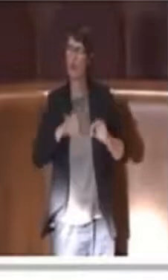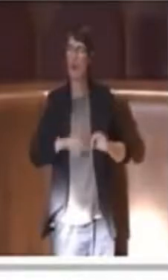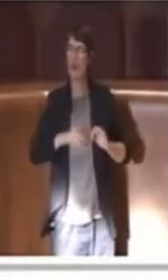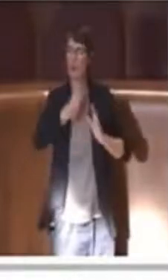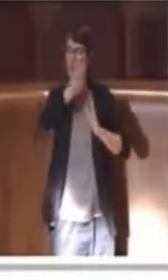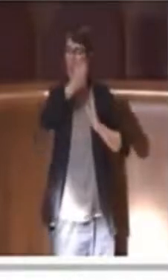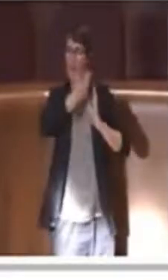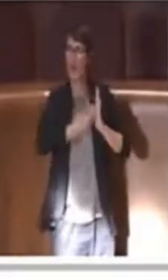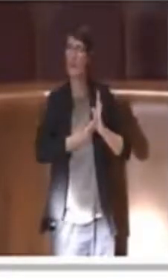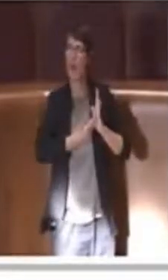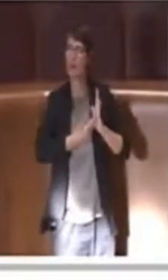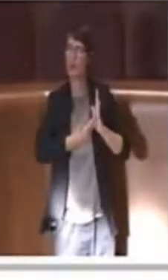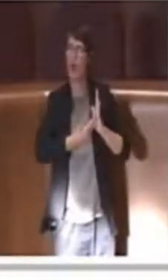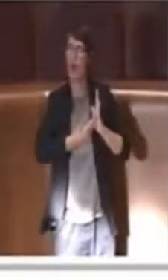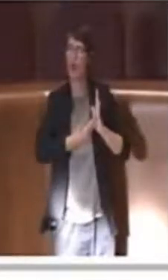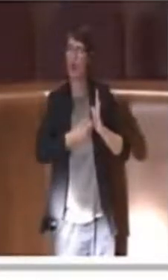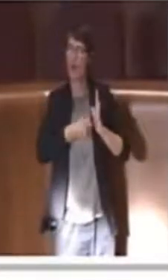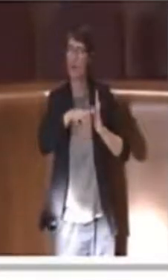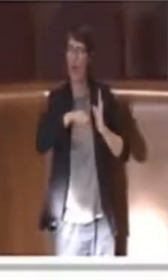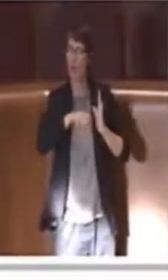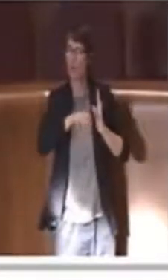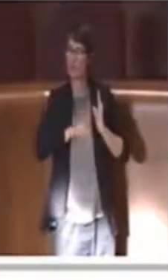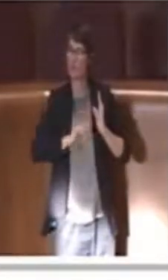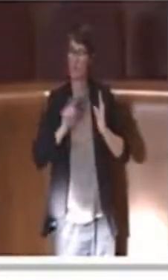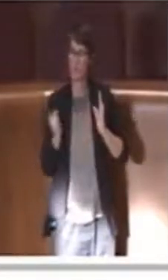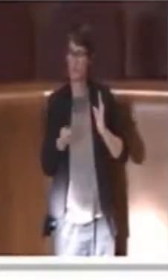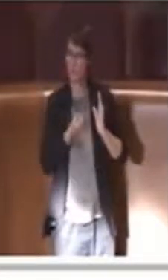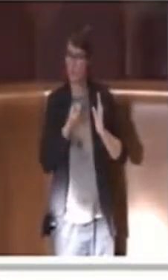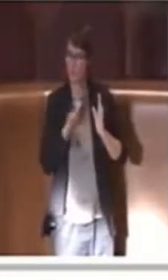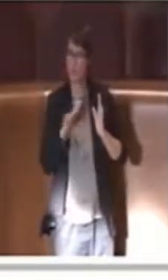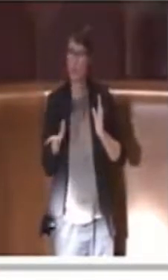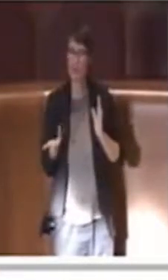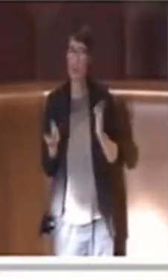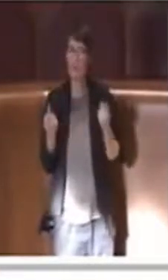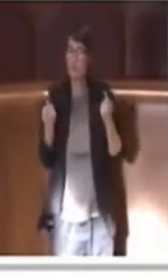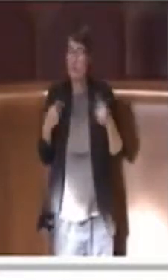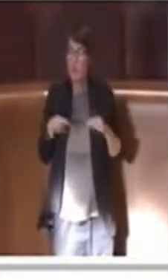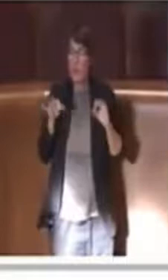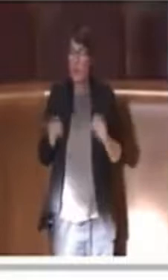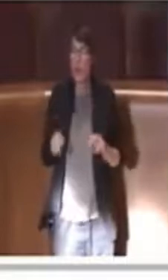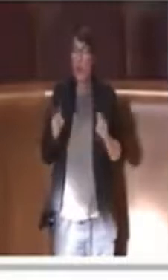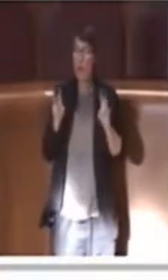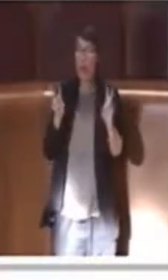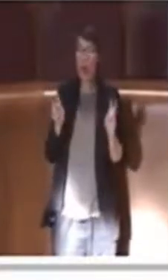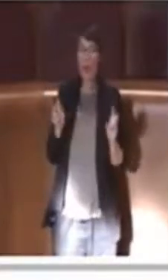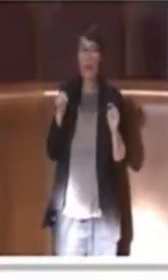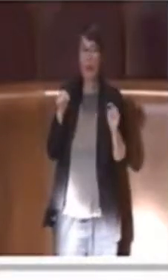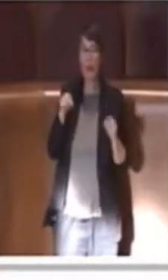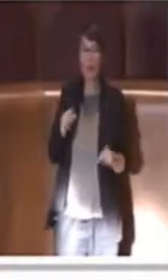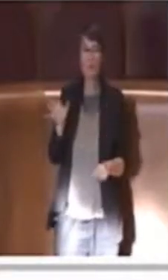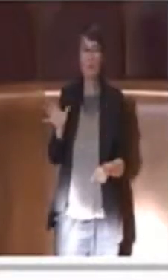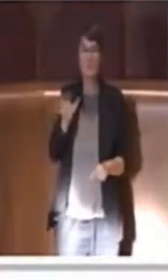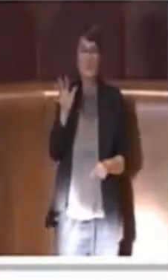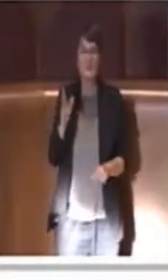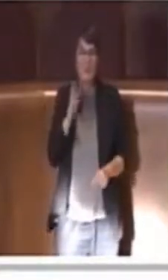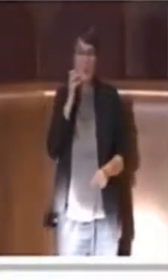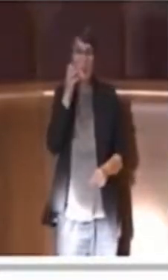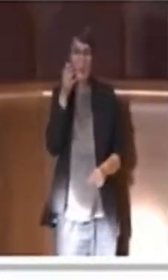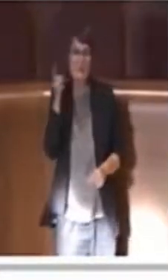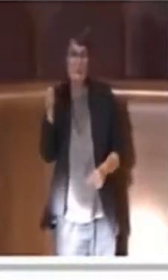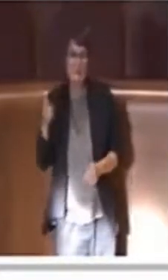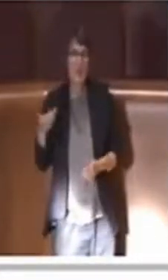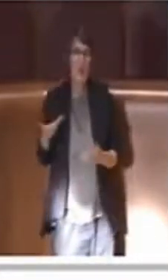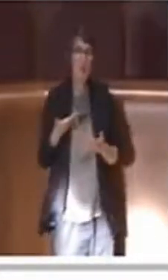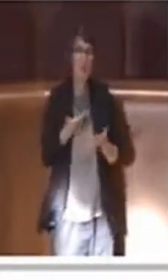graduatoria. Insomma, voglio dire, proprio su questo argomento mi sembra strano che si porti un atto